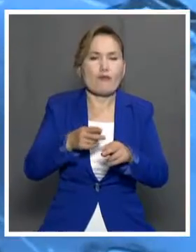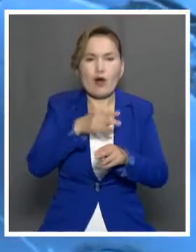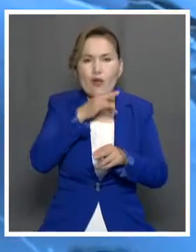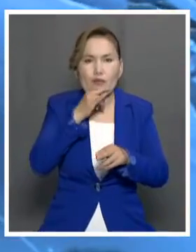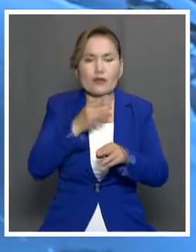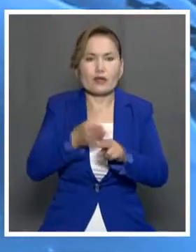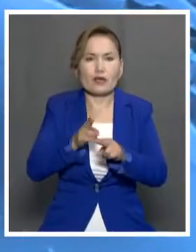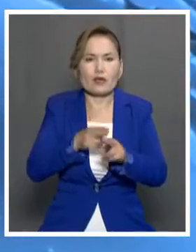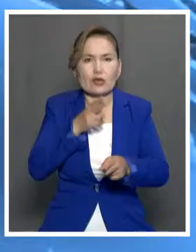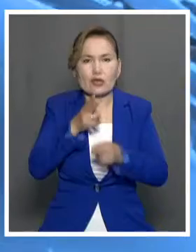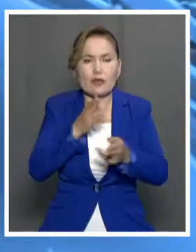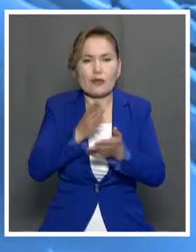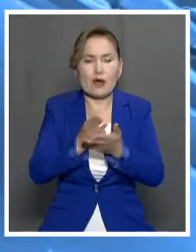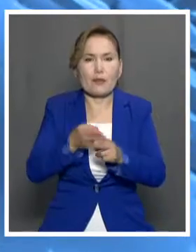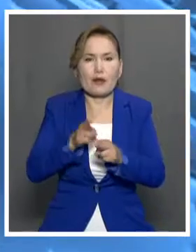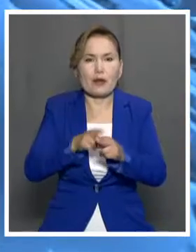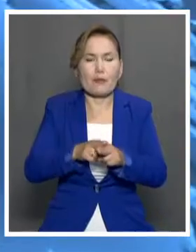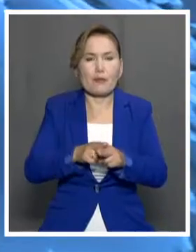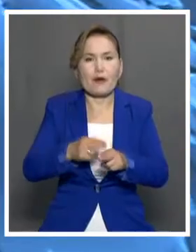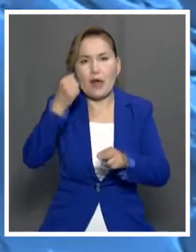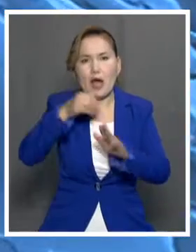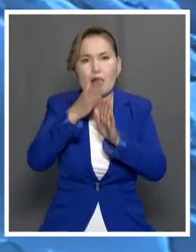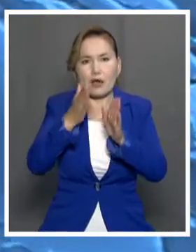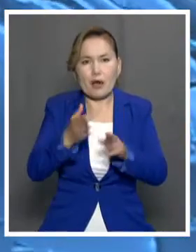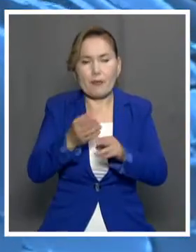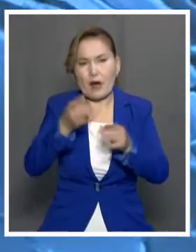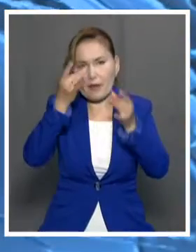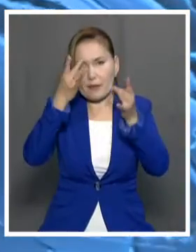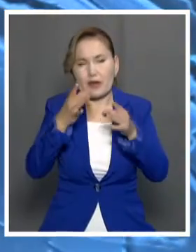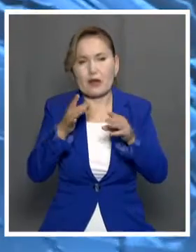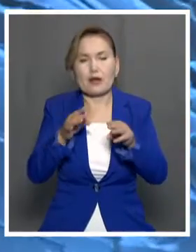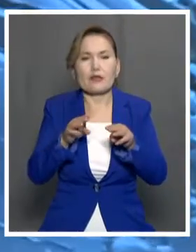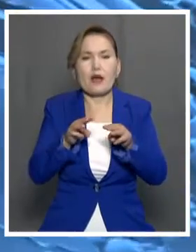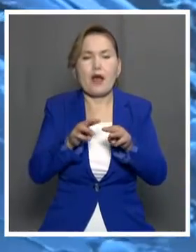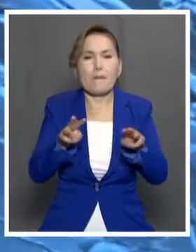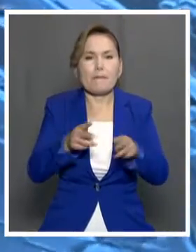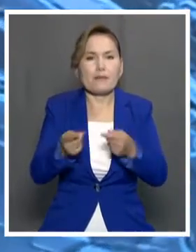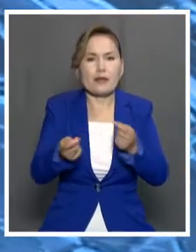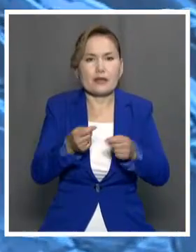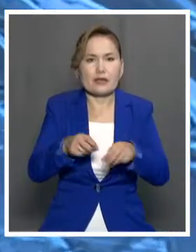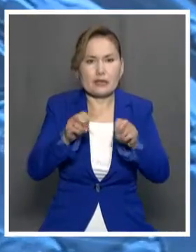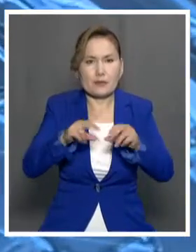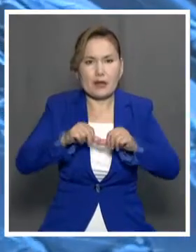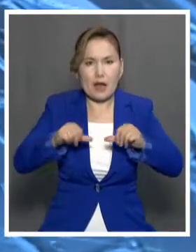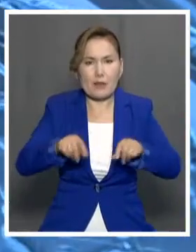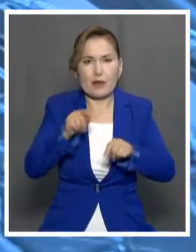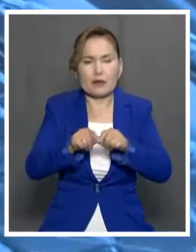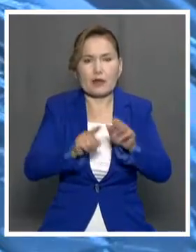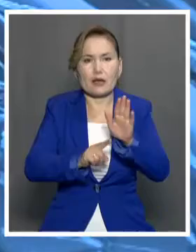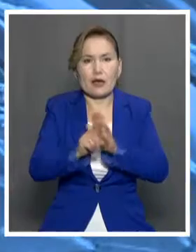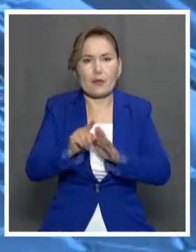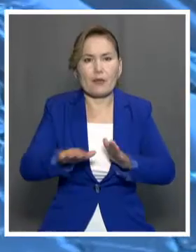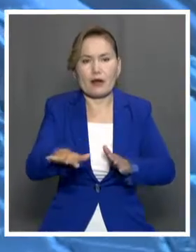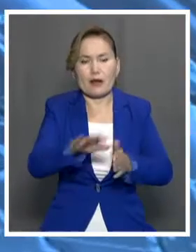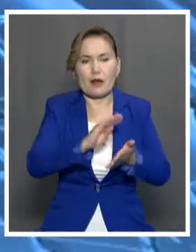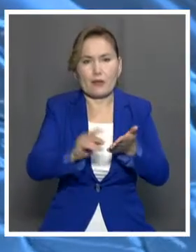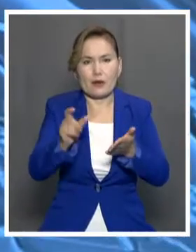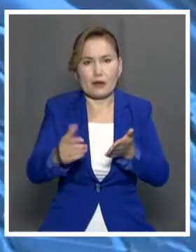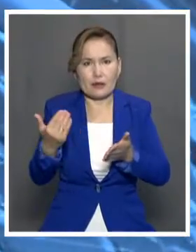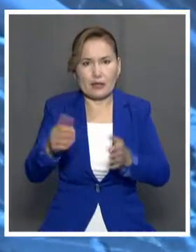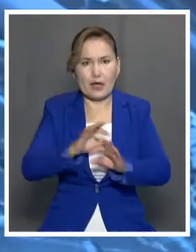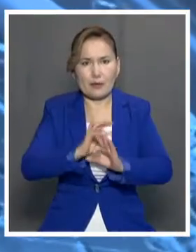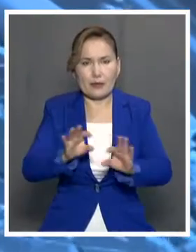деп санайды. Қазір дау тудырған тас тұғырға қатысты мәдениет және спорт министрлігі жанынан арнайы комиссия құрылды. Өңірдегі тілшіміз Сәбит